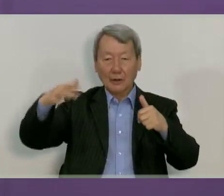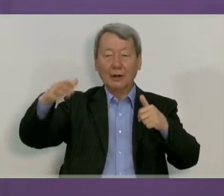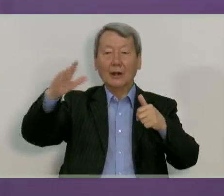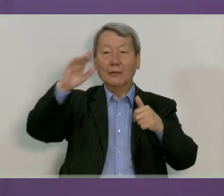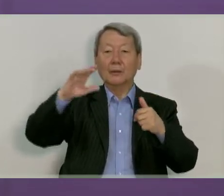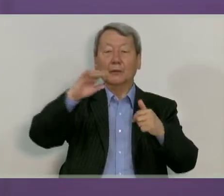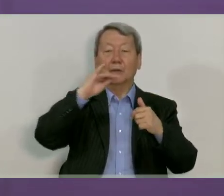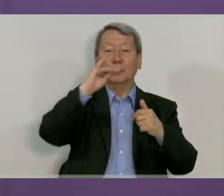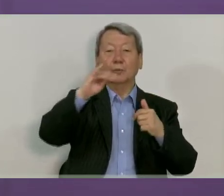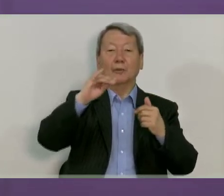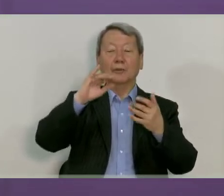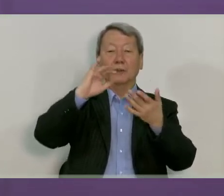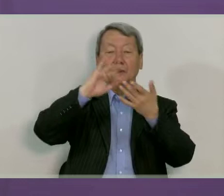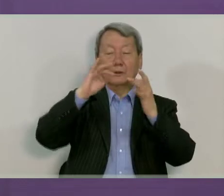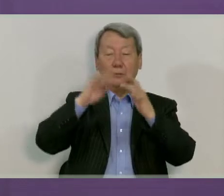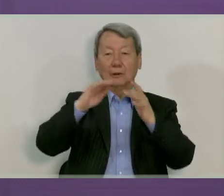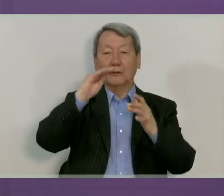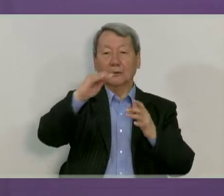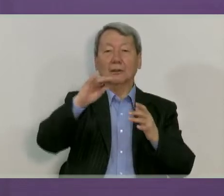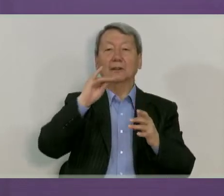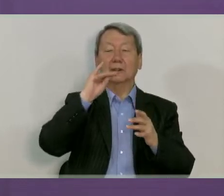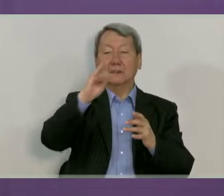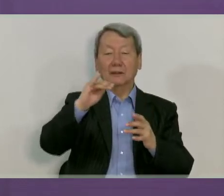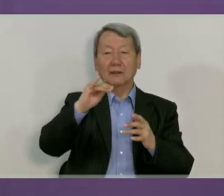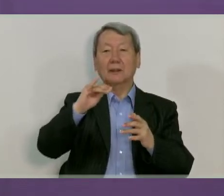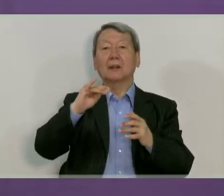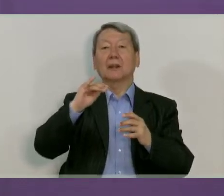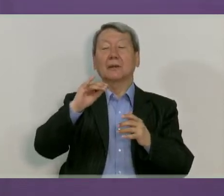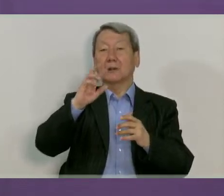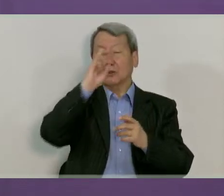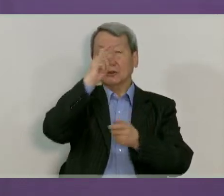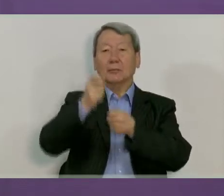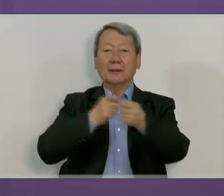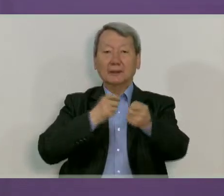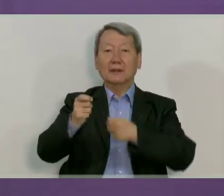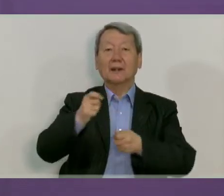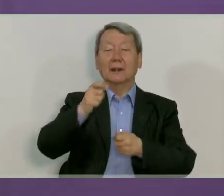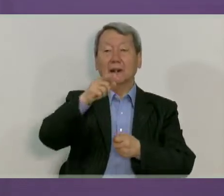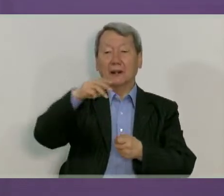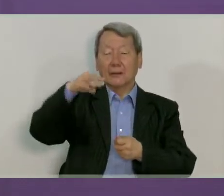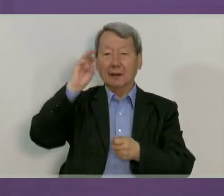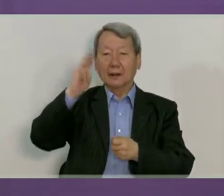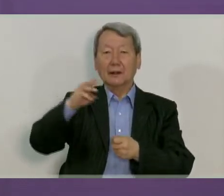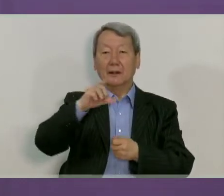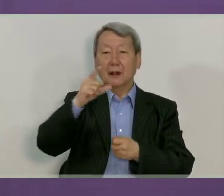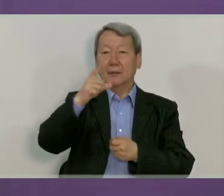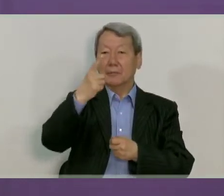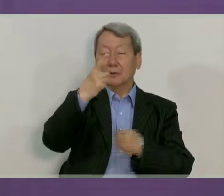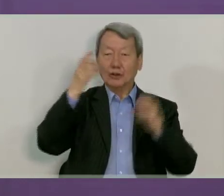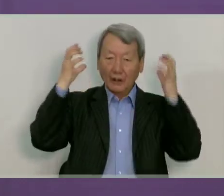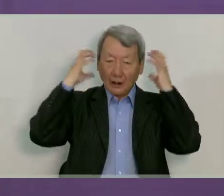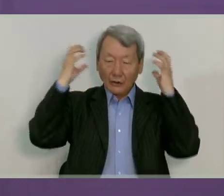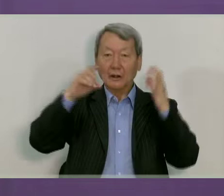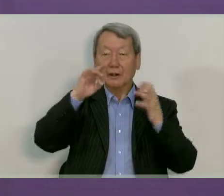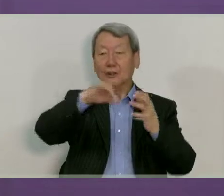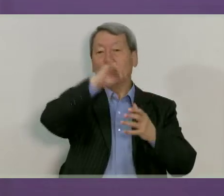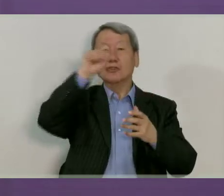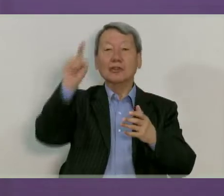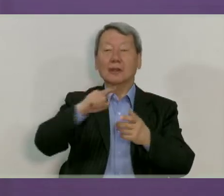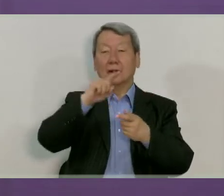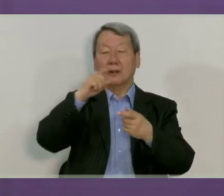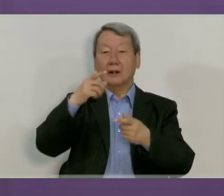на YouTube-канале ЛТР, в Фейсбуке на страницах Кыргыз өкмөтү, социальное правительство, МТРК, ЛТР, Биринчи радио, а также